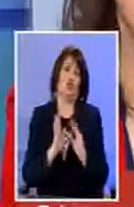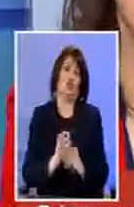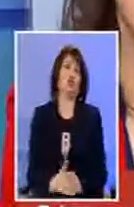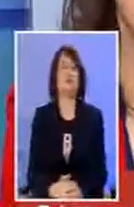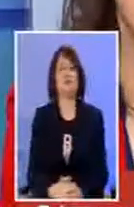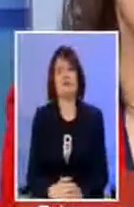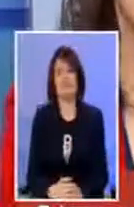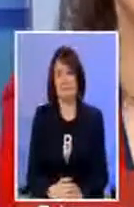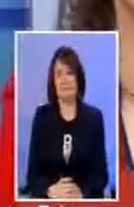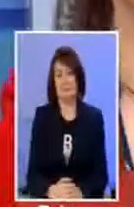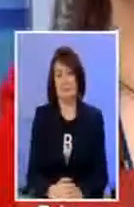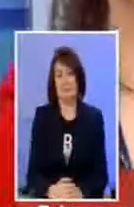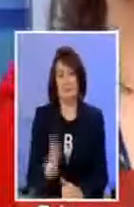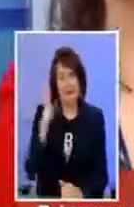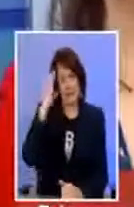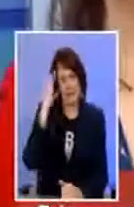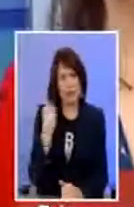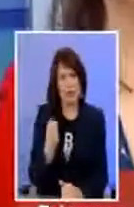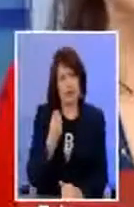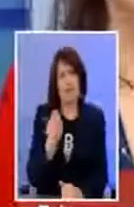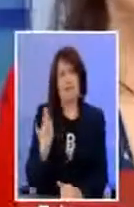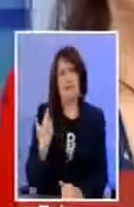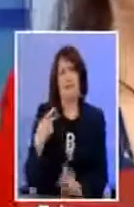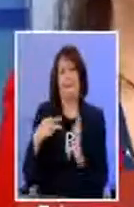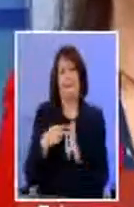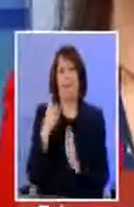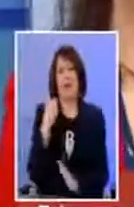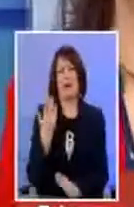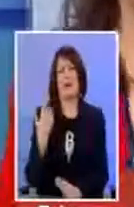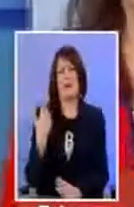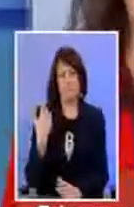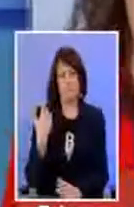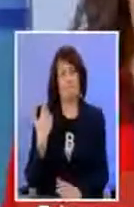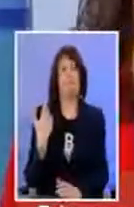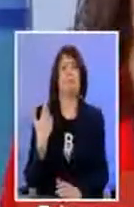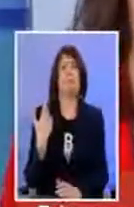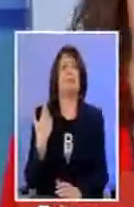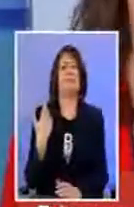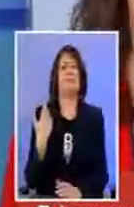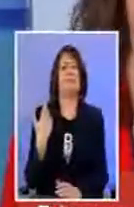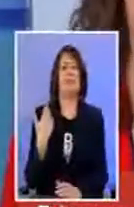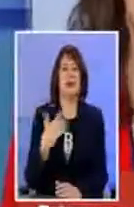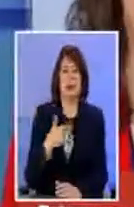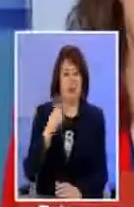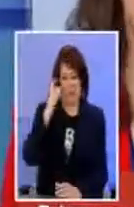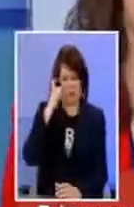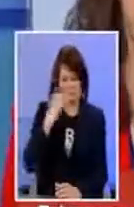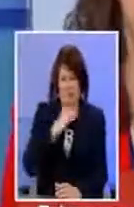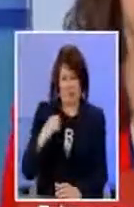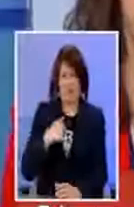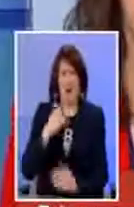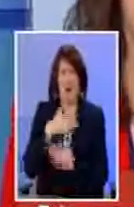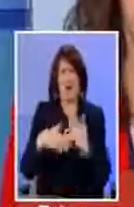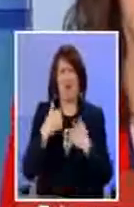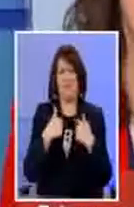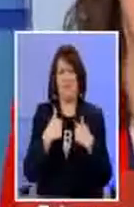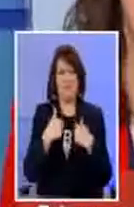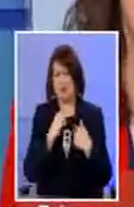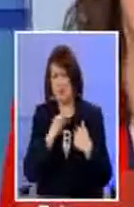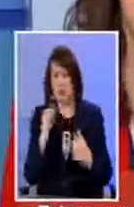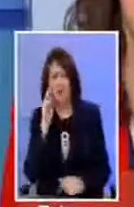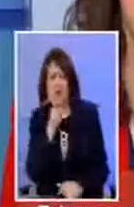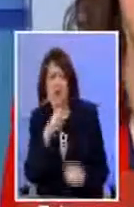καλά ότι πριν το 2001 δεν είχα σκεφτεί τι μπορεί να είμαι ανάπηρος εγώ. Δεν μου είχε συμβεί ποτέ να δω έναν